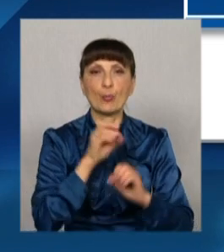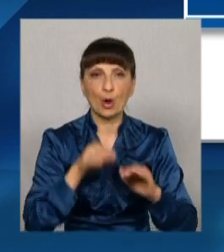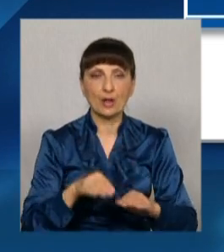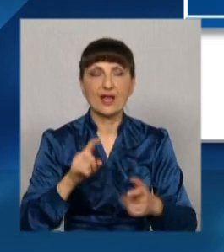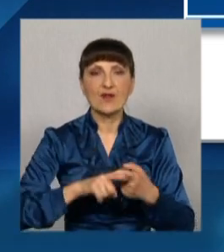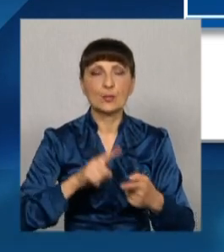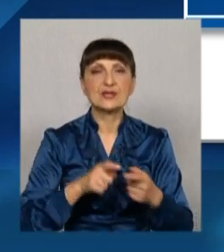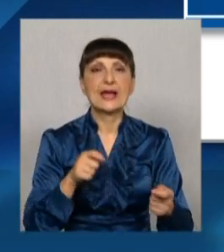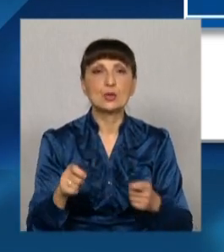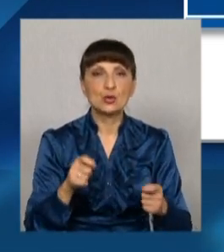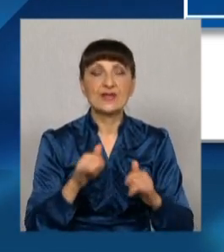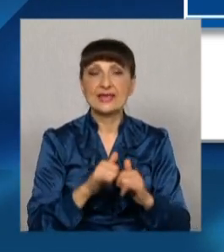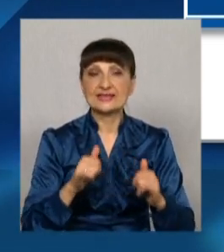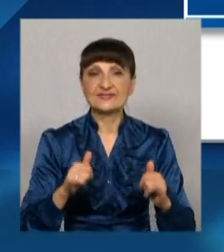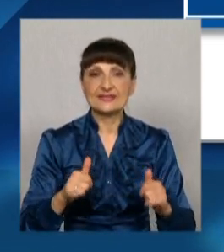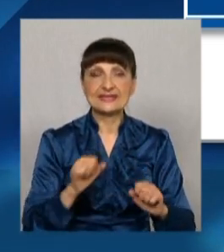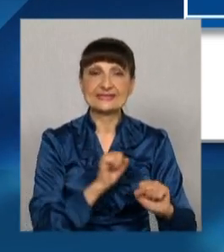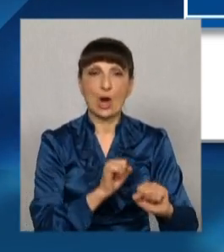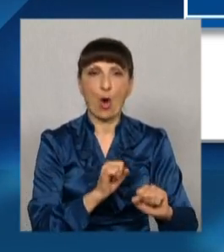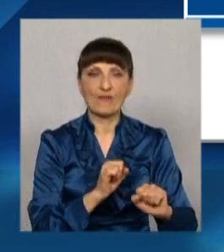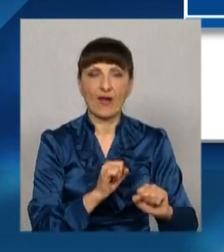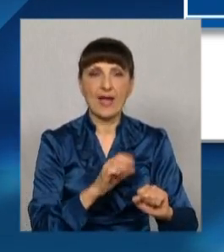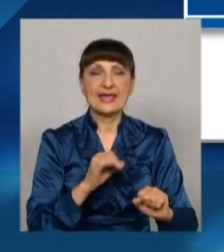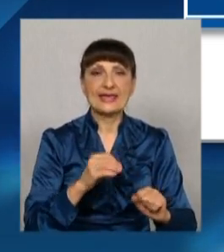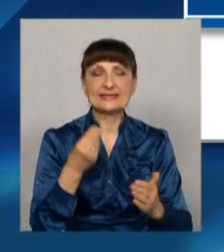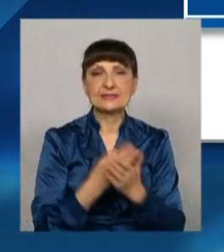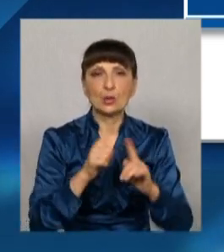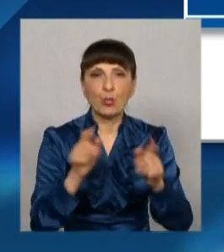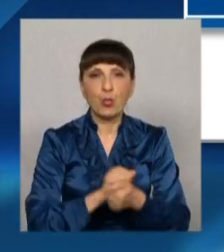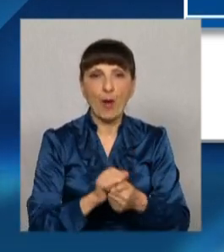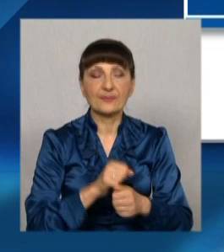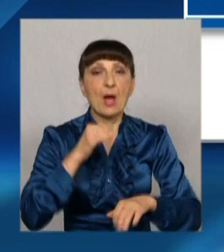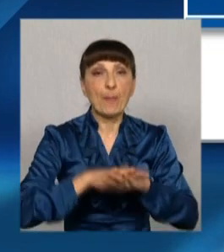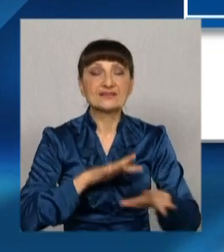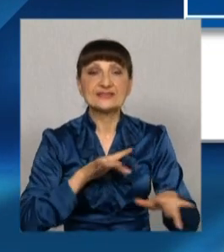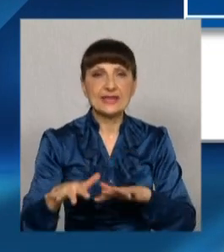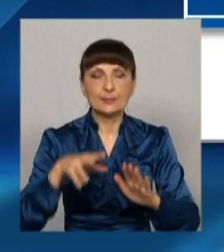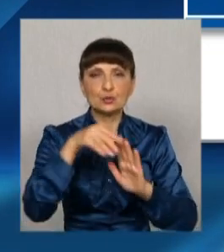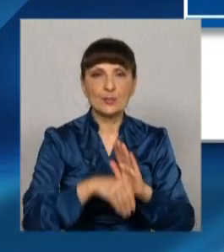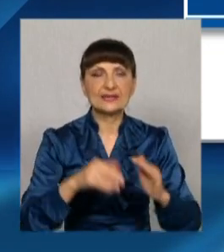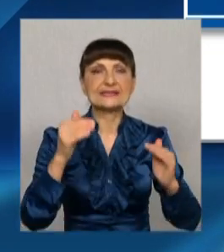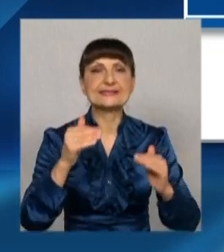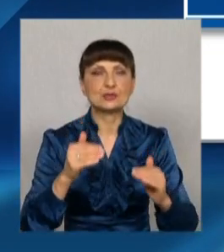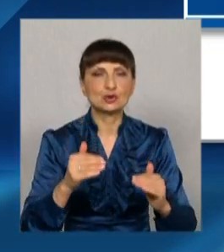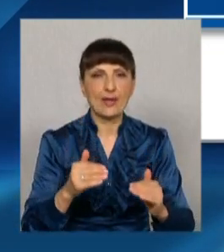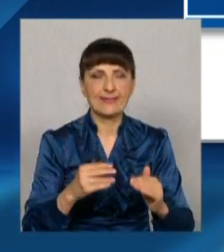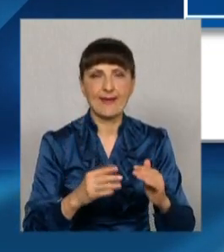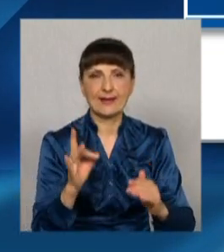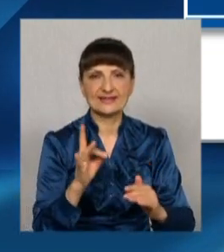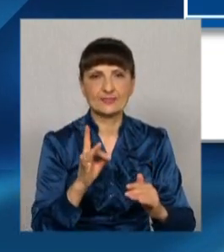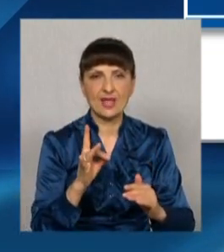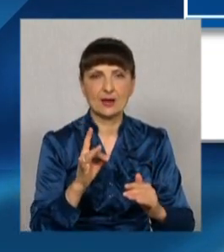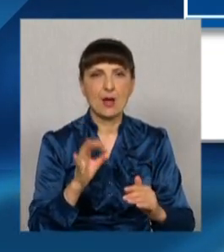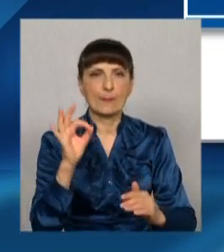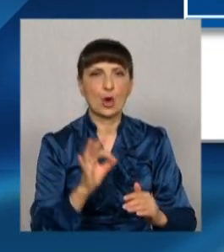вопросам регулирования и развития страхового рынка и рынка ценных бумаг банковской деятельности предусмотрено снижение предельного размера переплаты